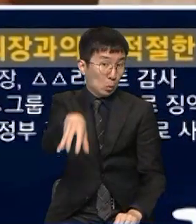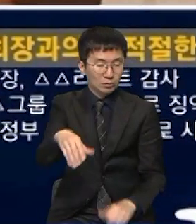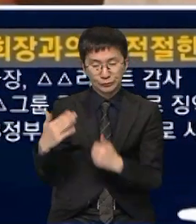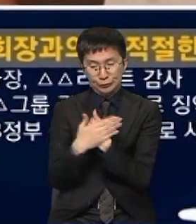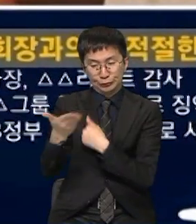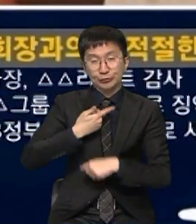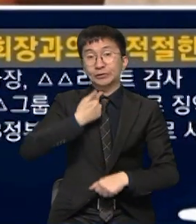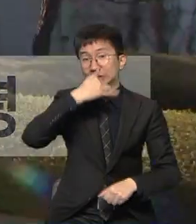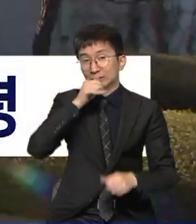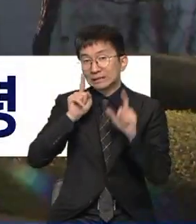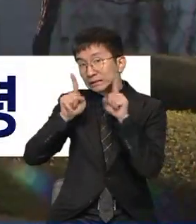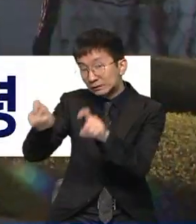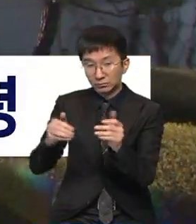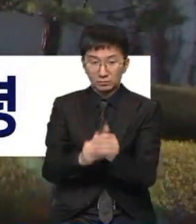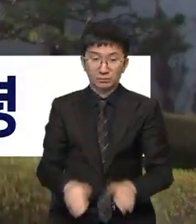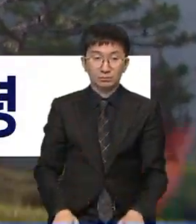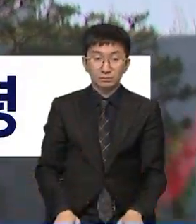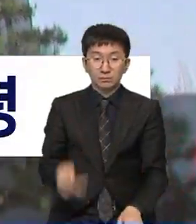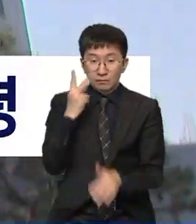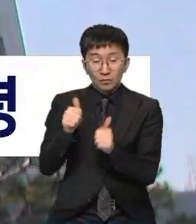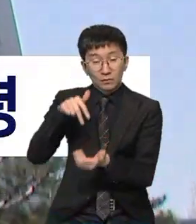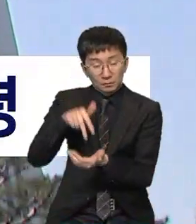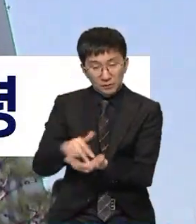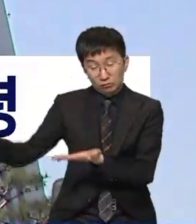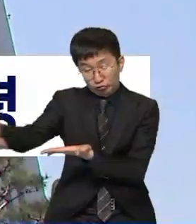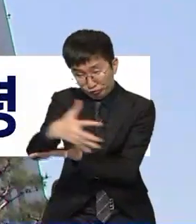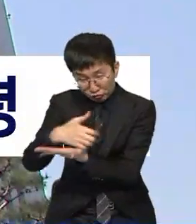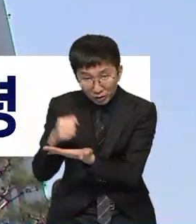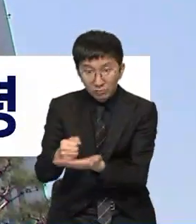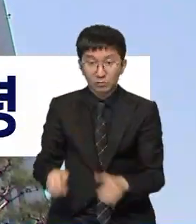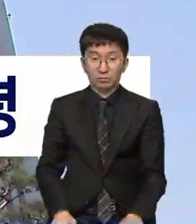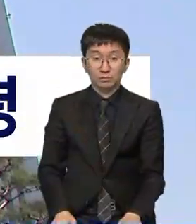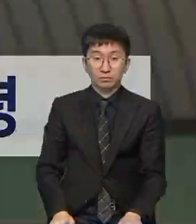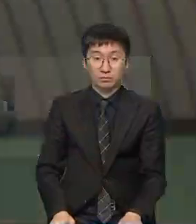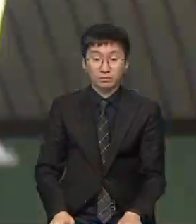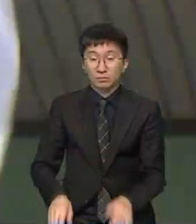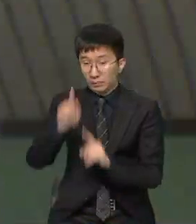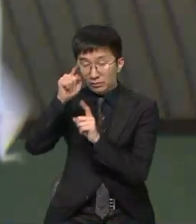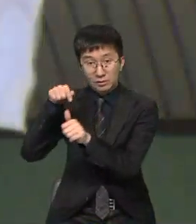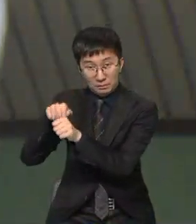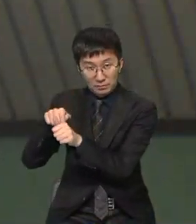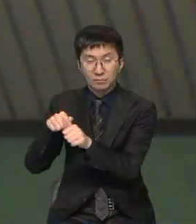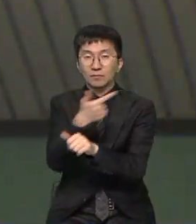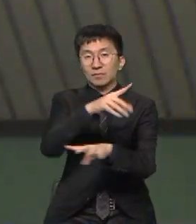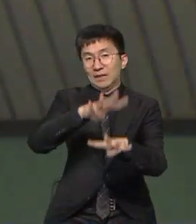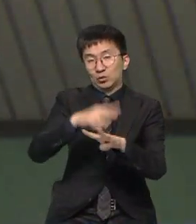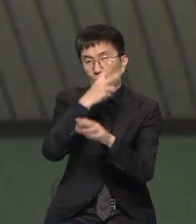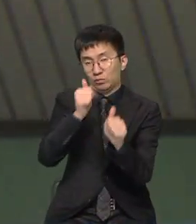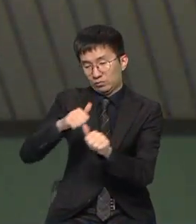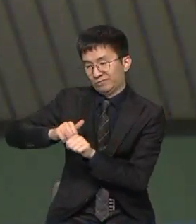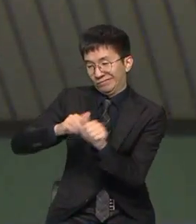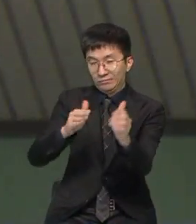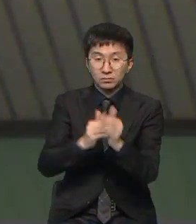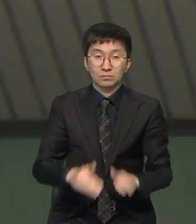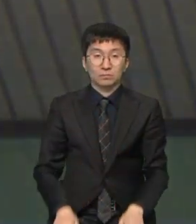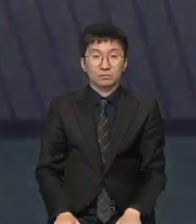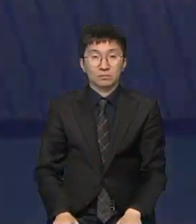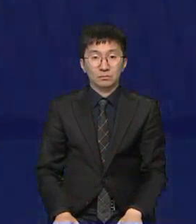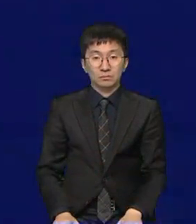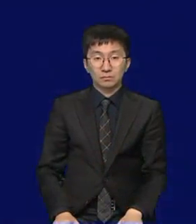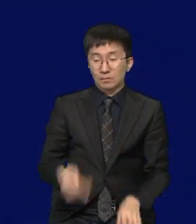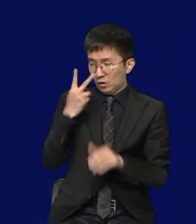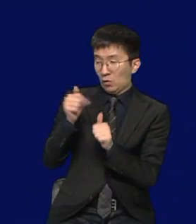제기됐습니다. 대검찰청은 압수수색과 동시에 이 전 차장을 대전고검으로 발령냈습니다. 민주당은 검찰이 이